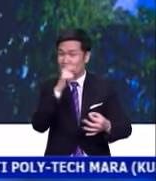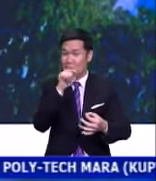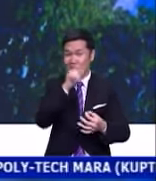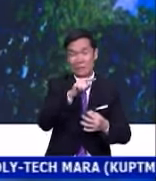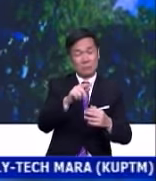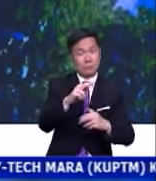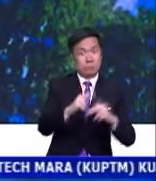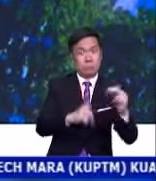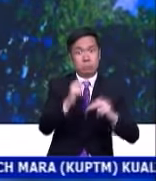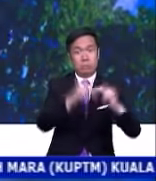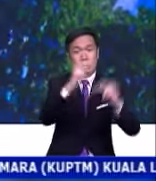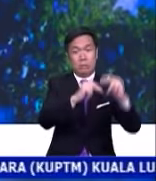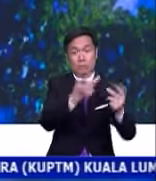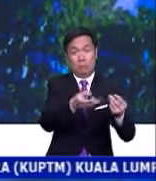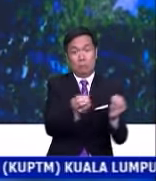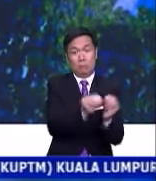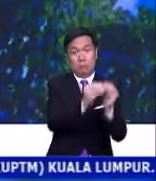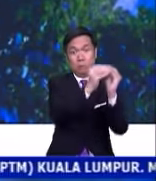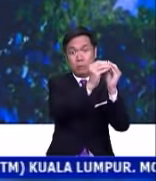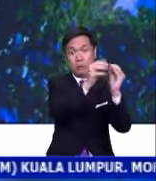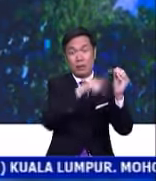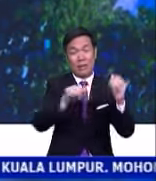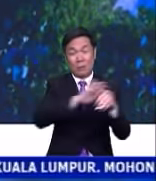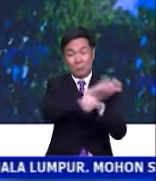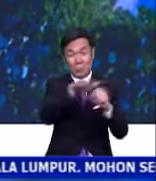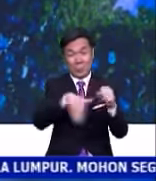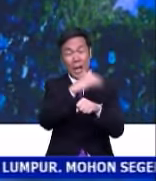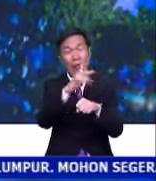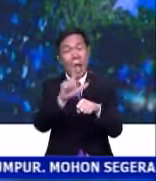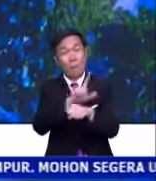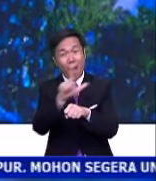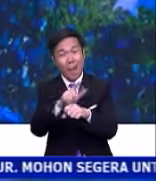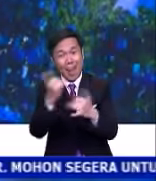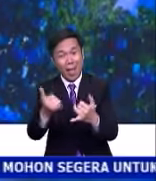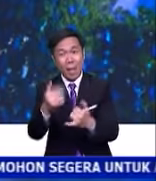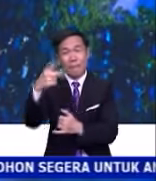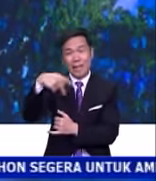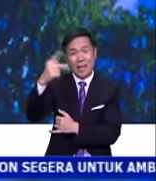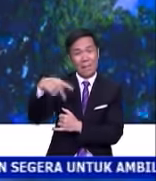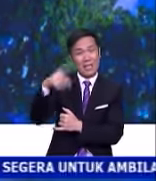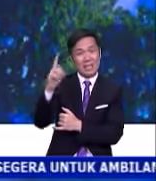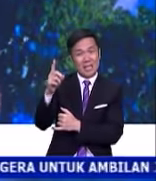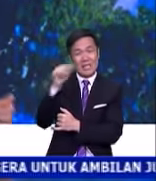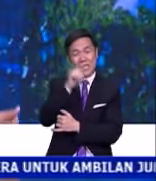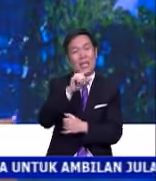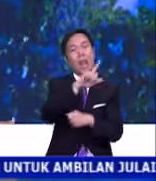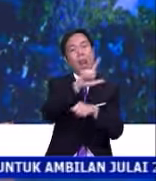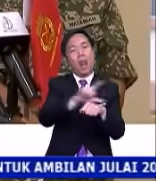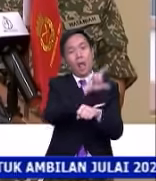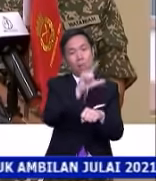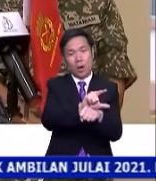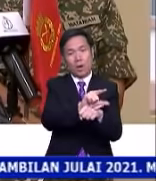COVID-19 yang mendadak sehingga seluruh Labuan diletakkan di bawah PKPD.